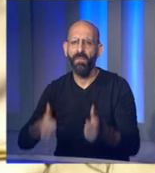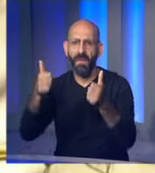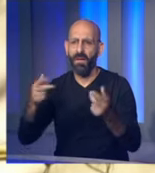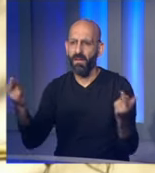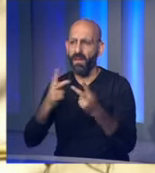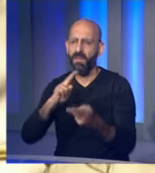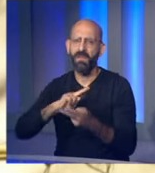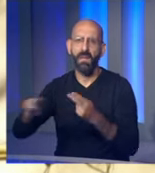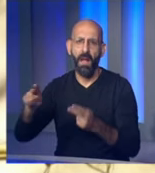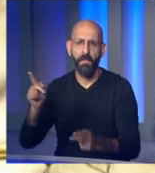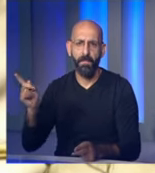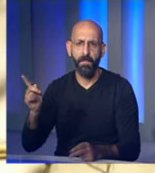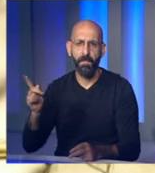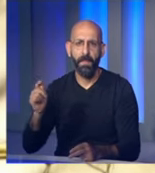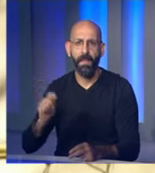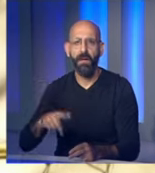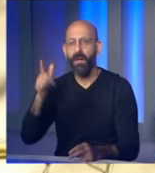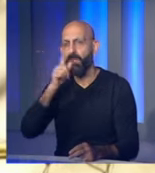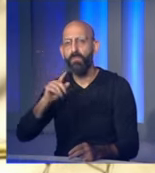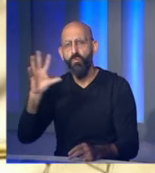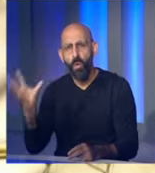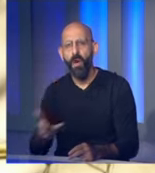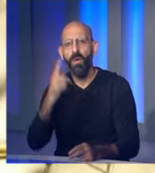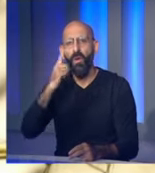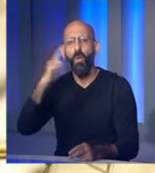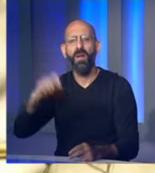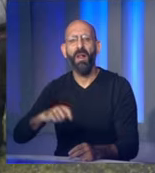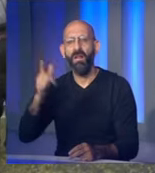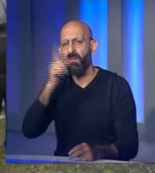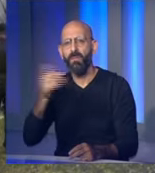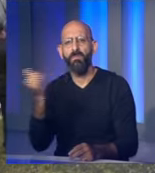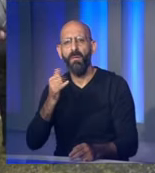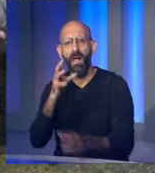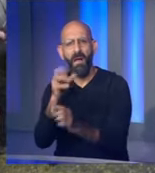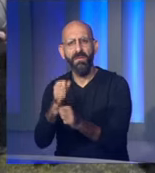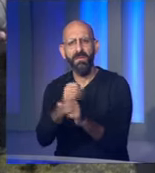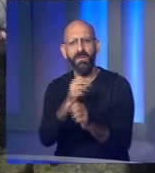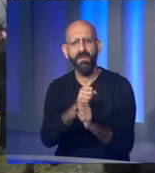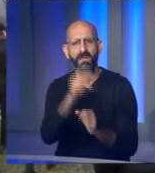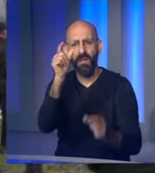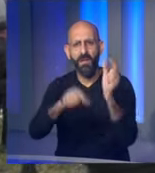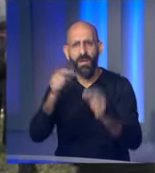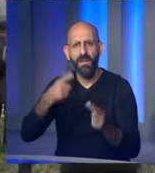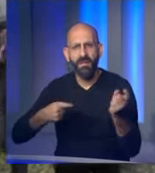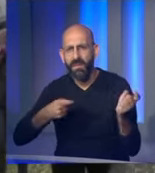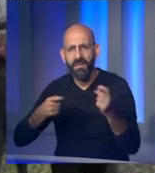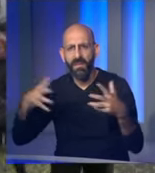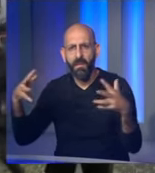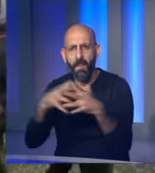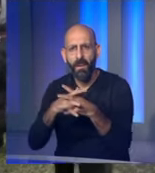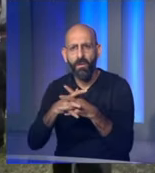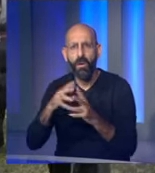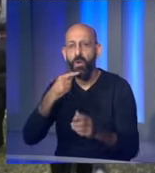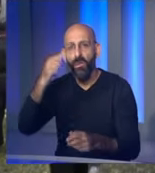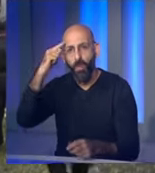محادثات لانهاء الحرب وتحاول اوكرانيا اعتمادا على عدد من افضل قواتها الاحتفاظ بتلك